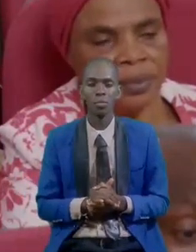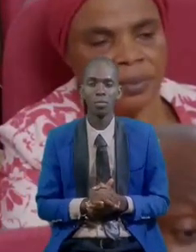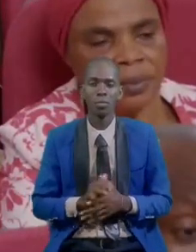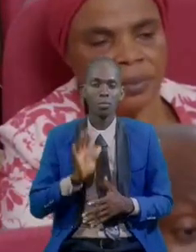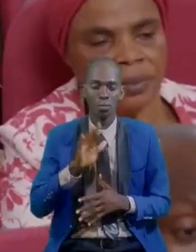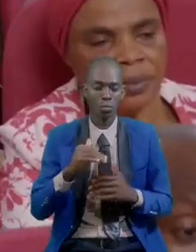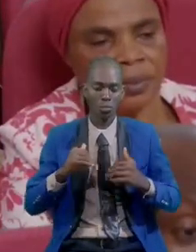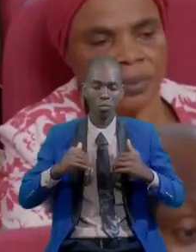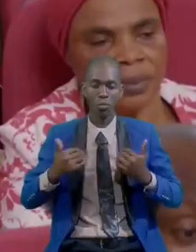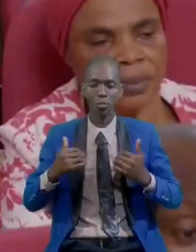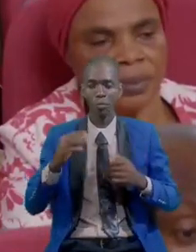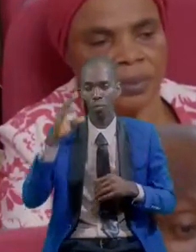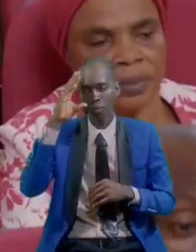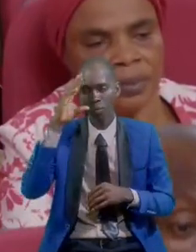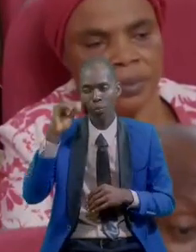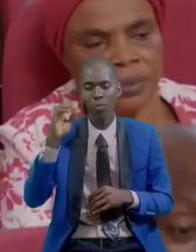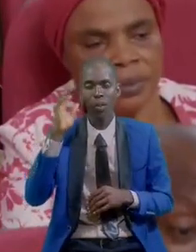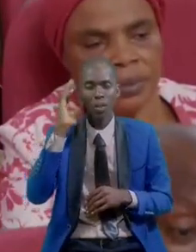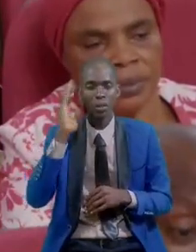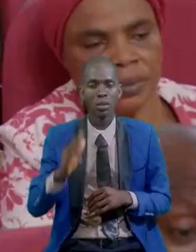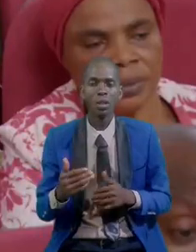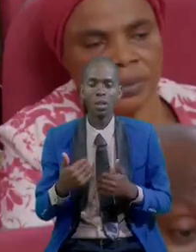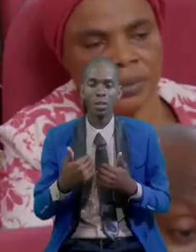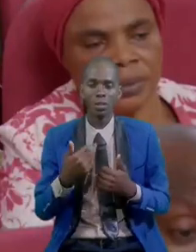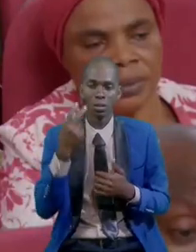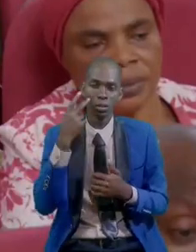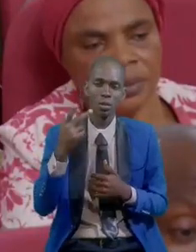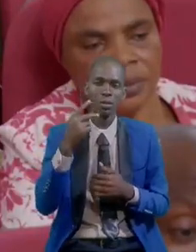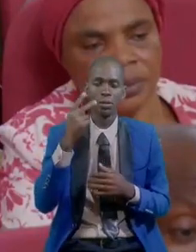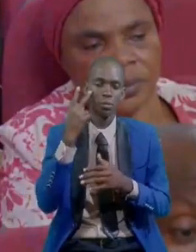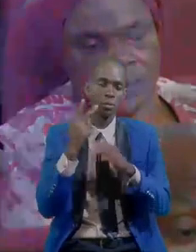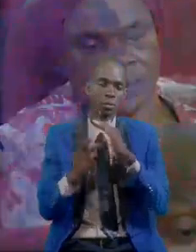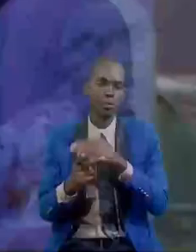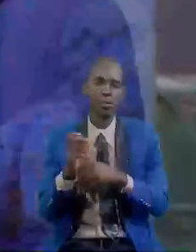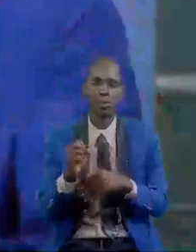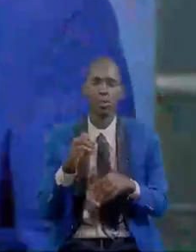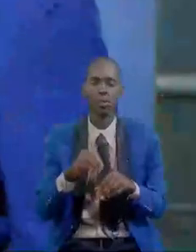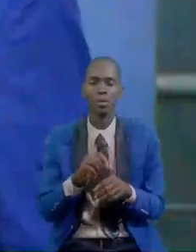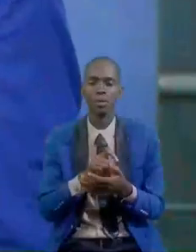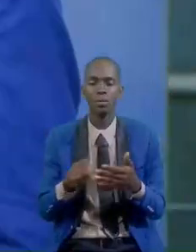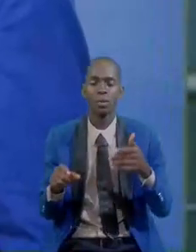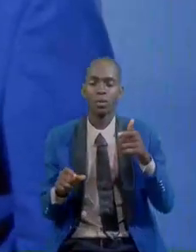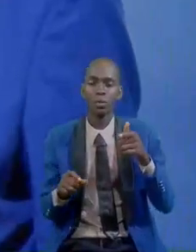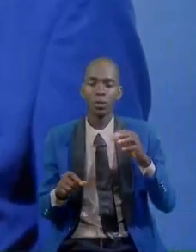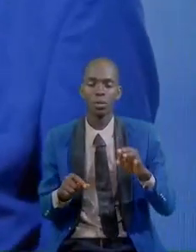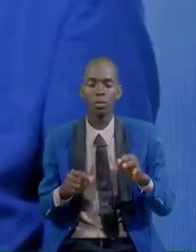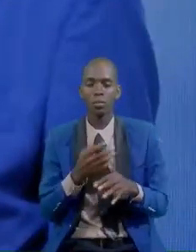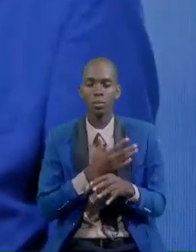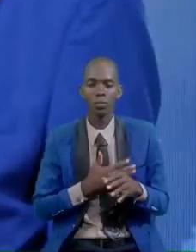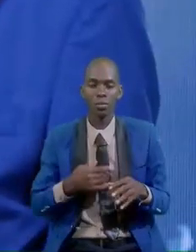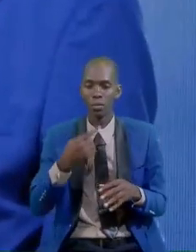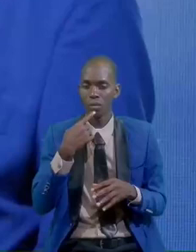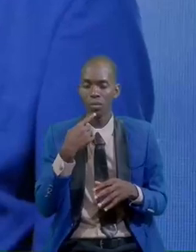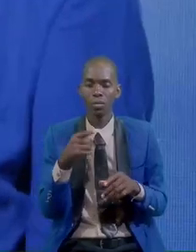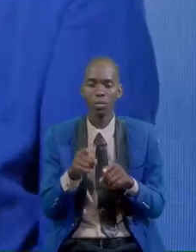Vos jeunes gens auront des gens, vos jeunes gens, des visions, verset 29,